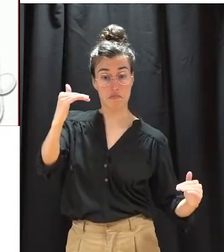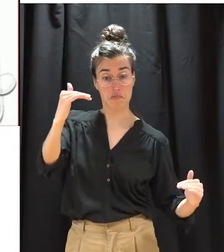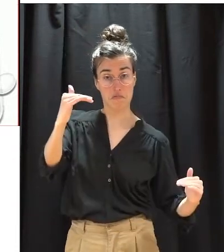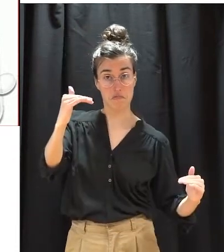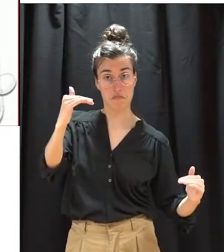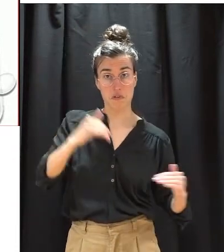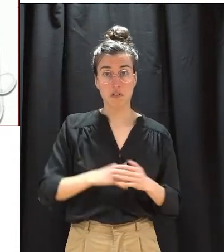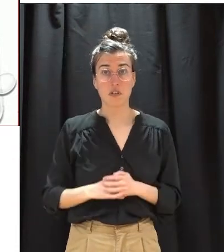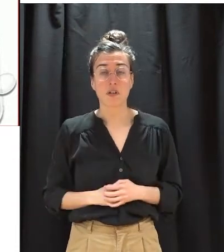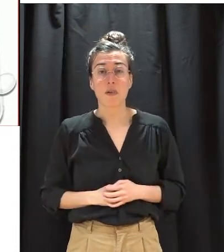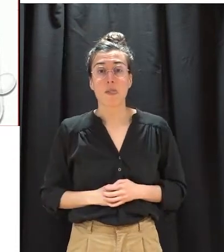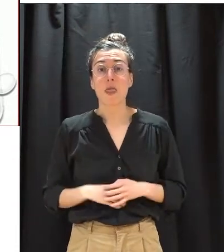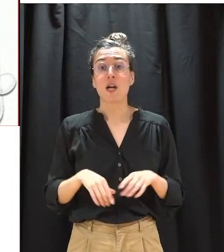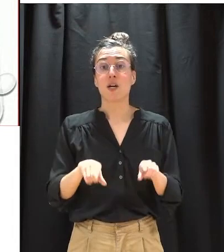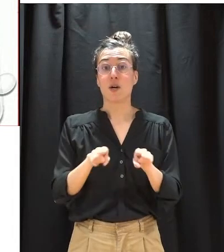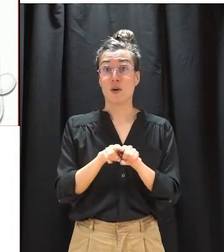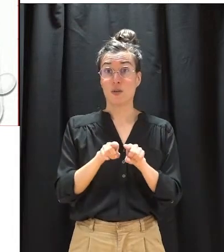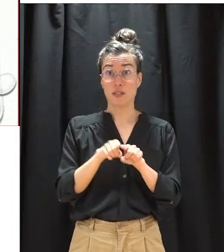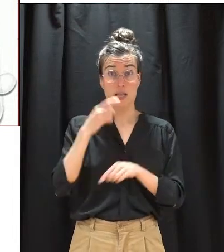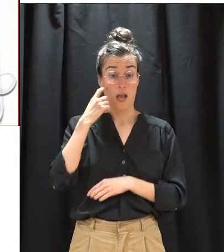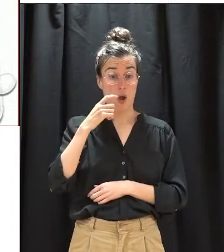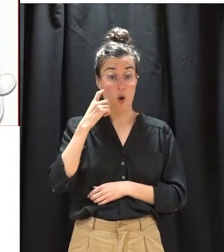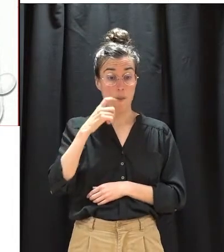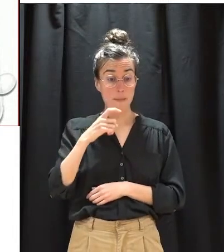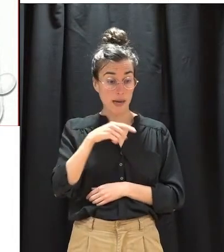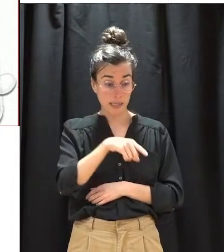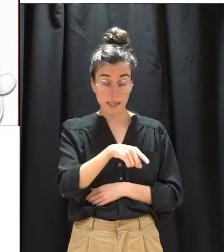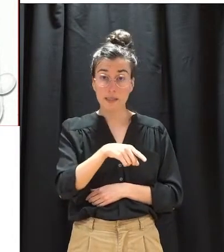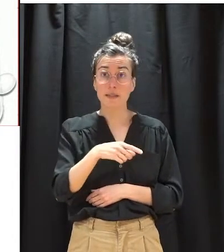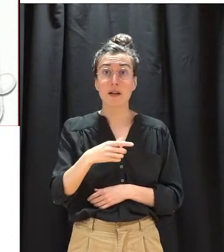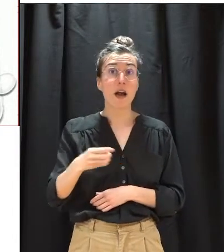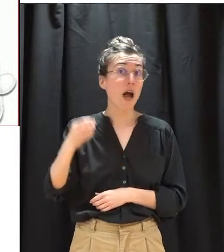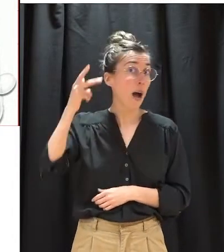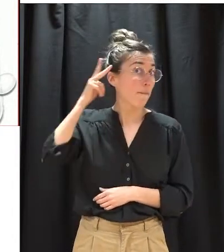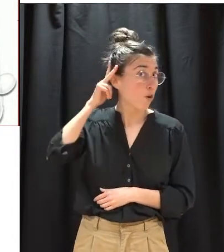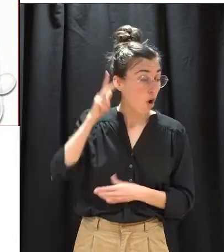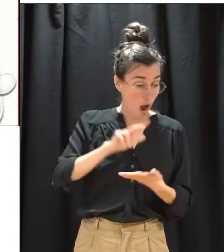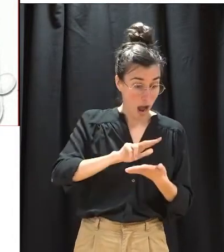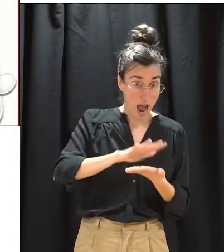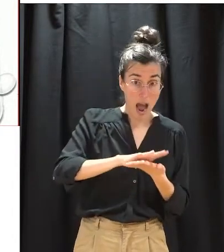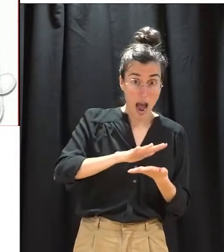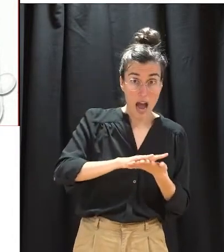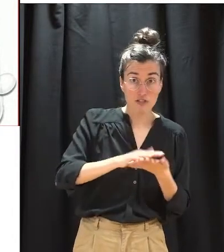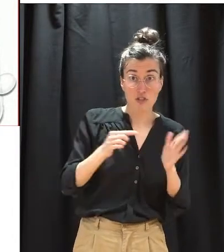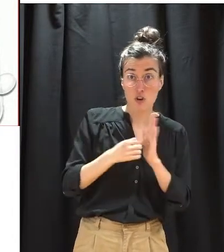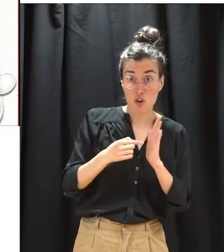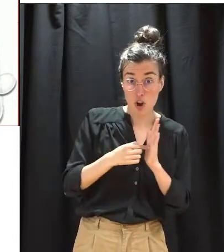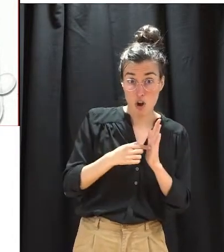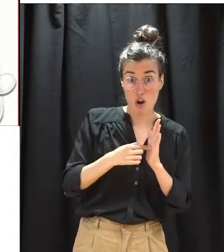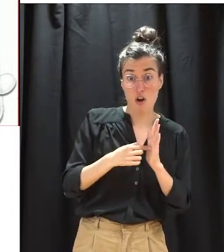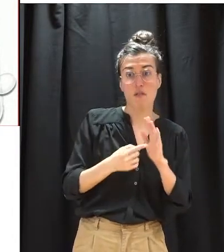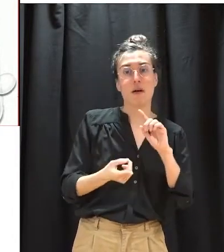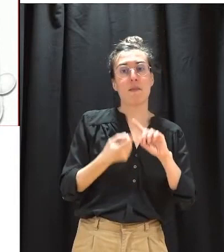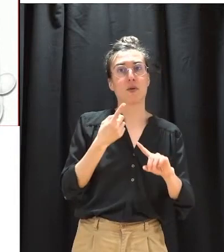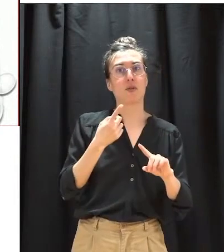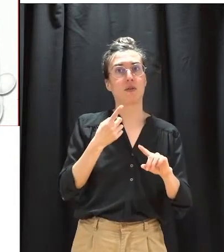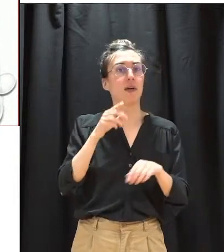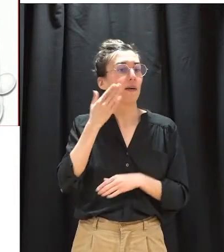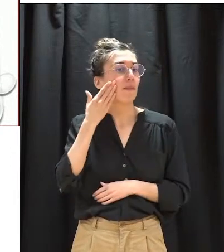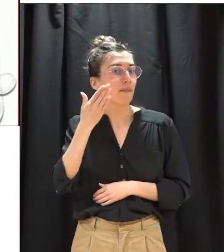développement du langage, que l'âge de l'implantation et la durée de l'utilisation de l'implant est importante, c'est-à-dire plus on a été implanté